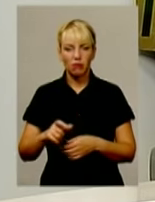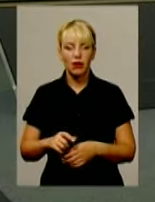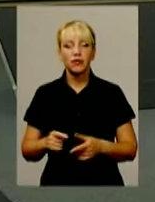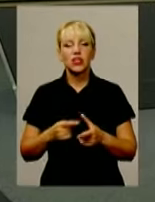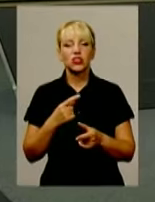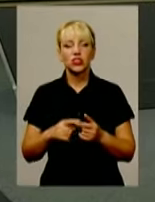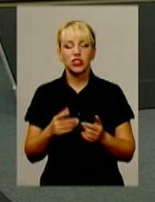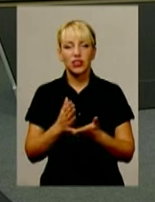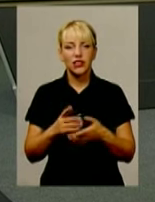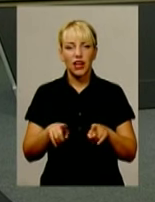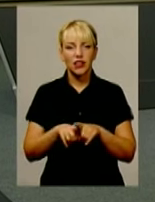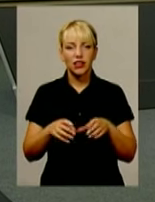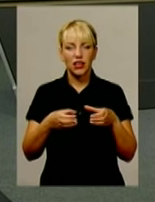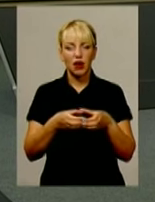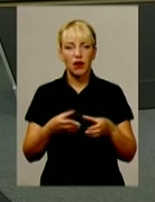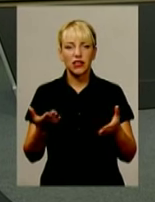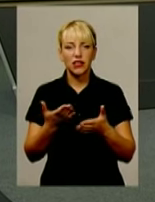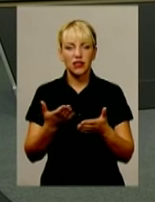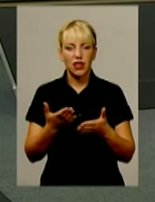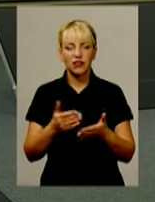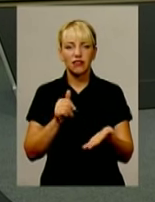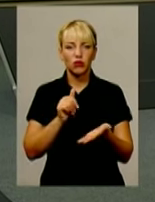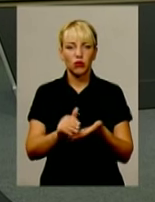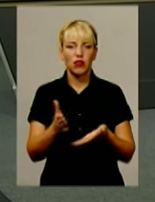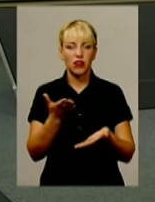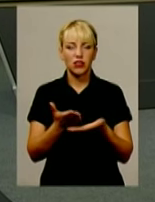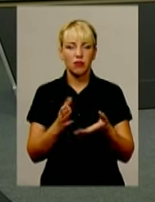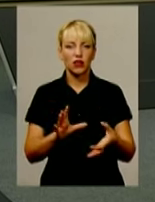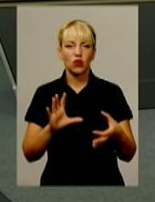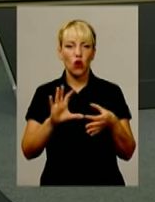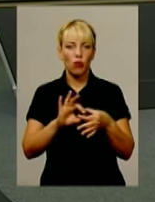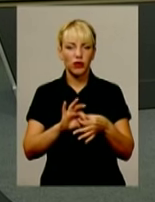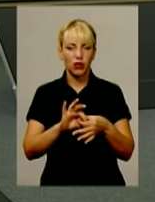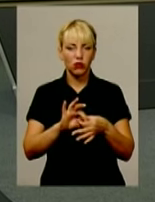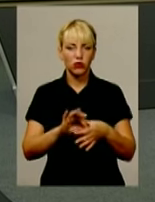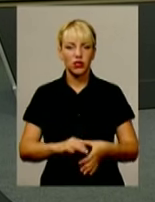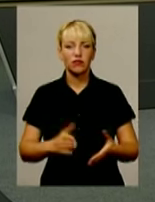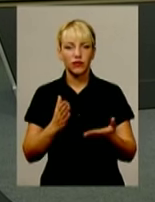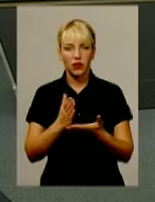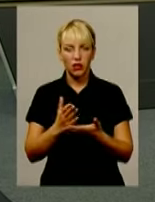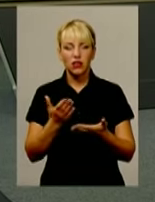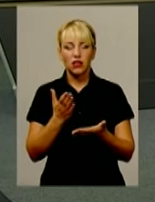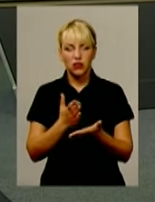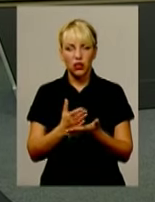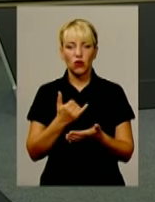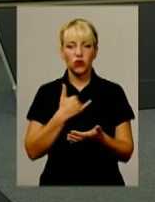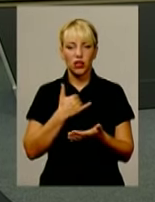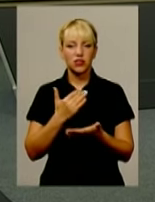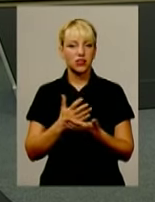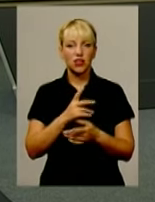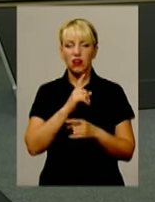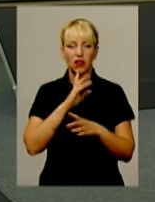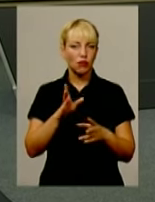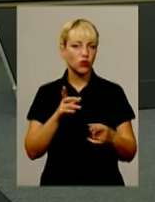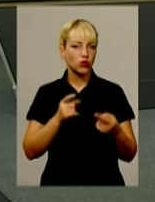є такі громади, які навідріз відмовляються, наприклад, об'єднуватися? Так, є. Не будемо це